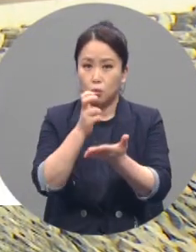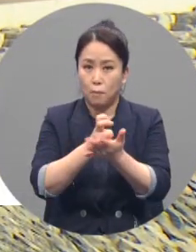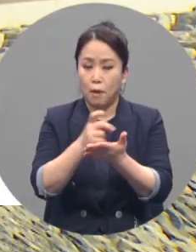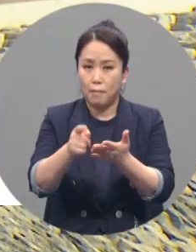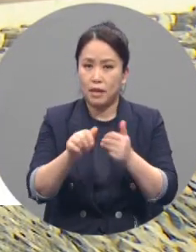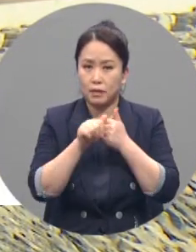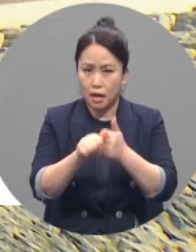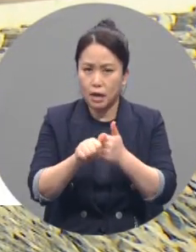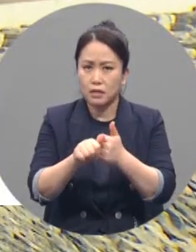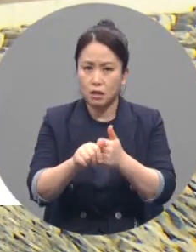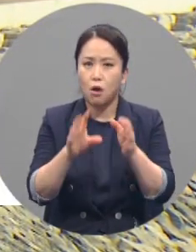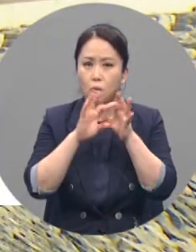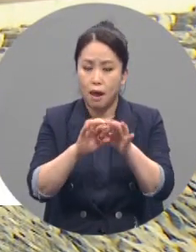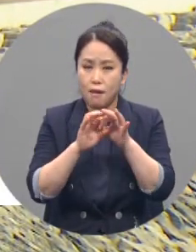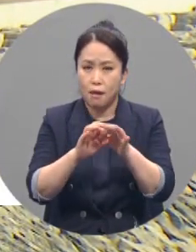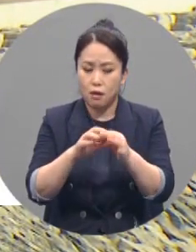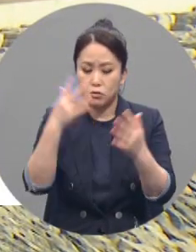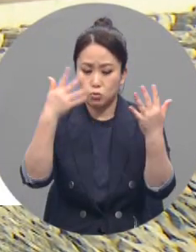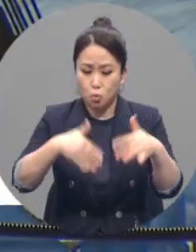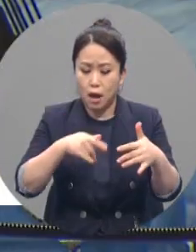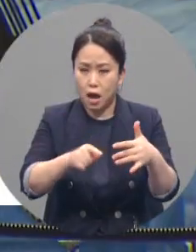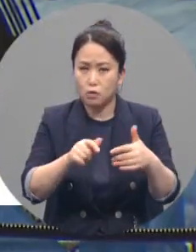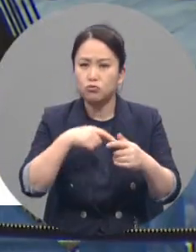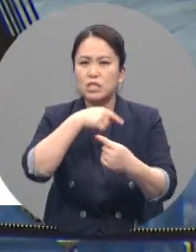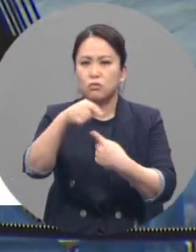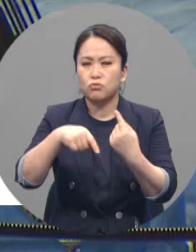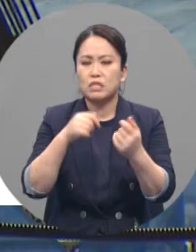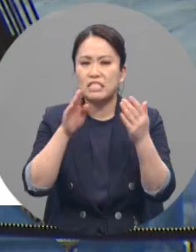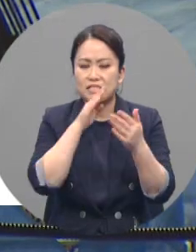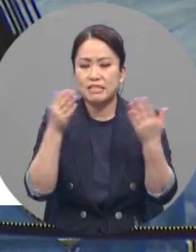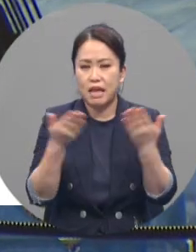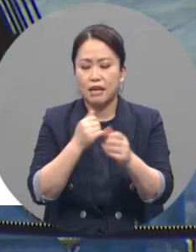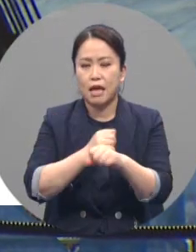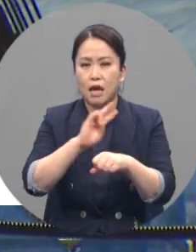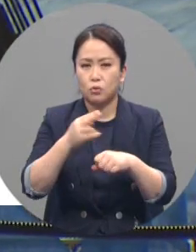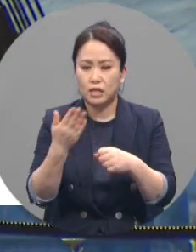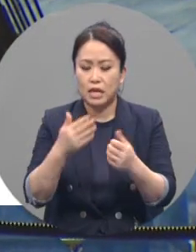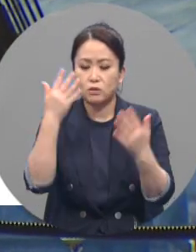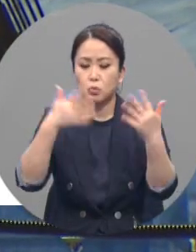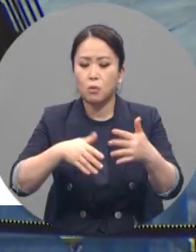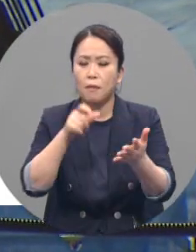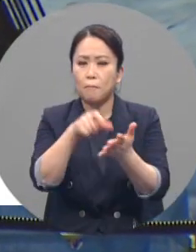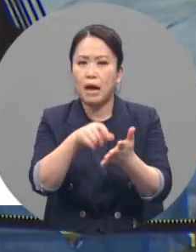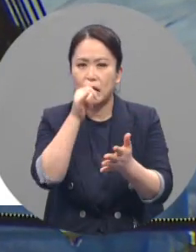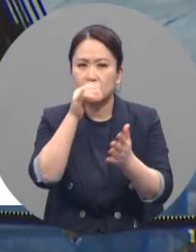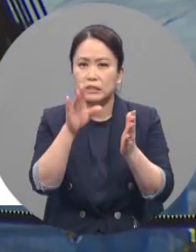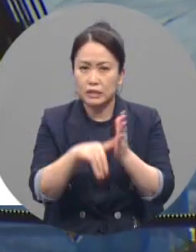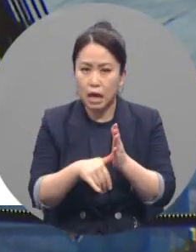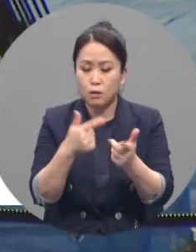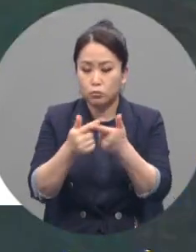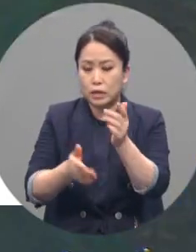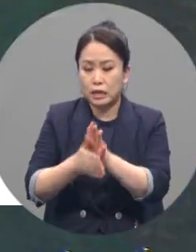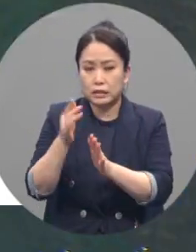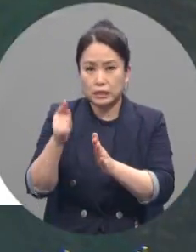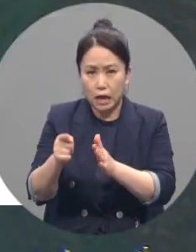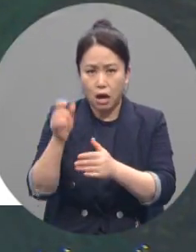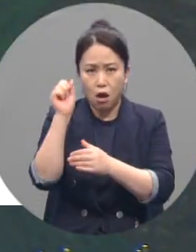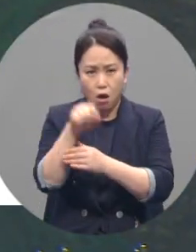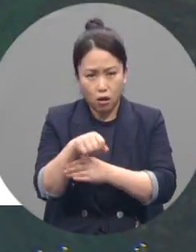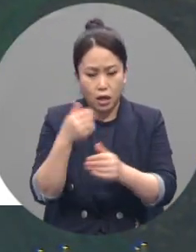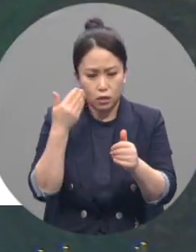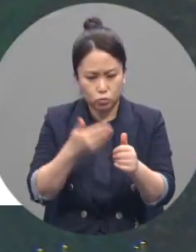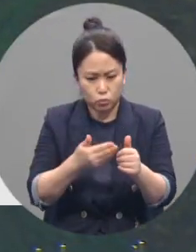단서 조항이 붙으면서 부산시가 트램 운영을 거부하거나 인허가 협의가 여의치 않을 경우 트램 사업